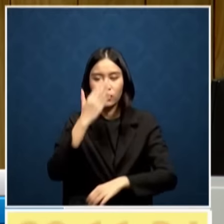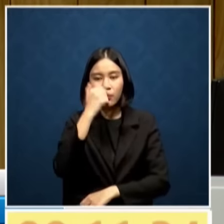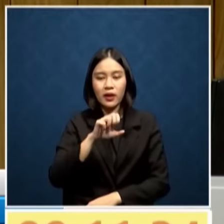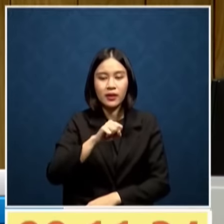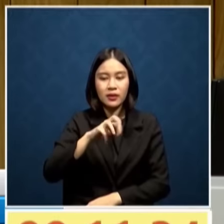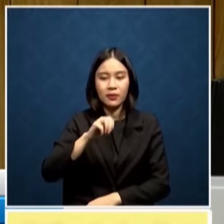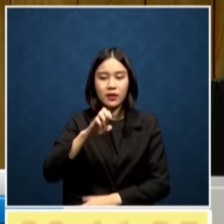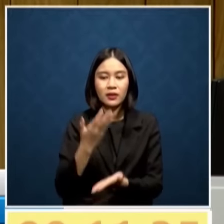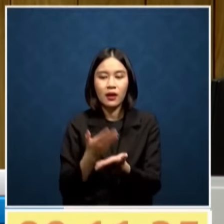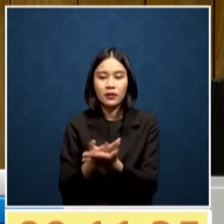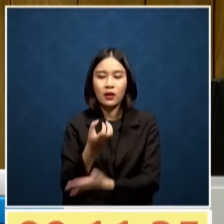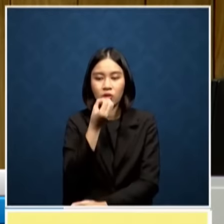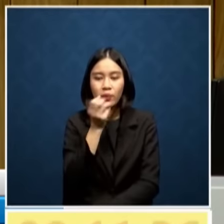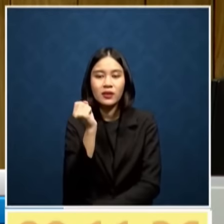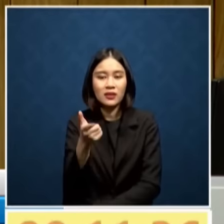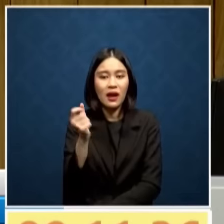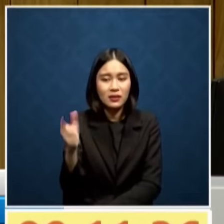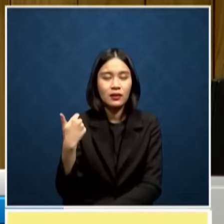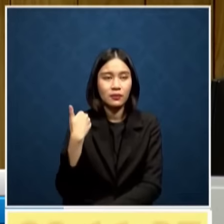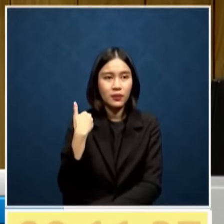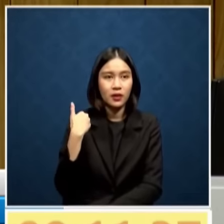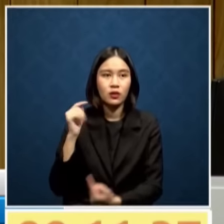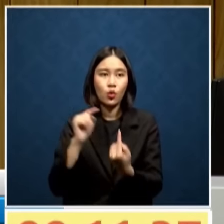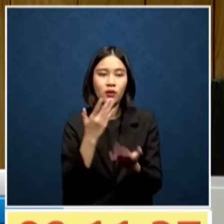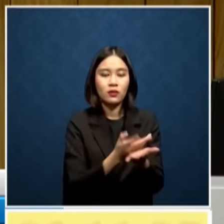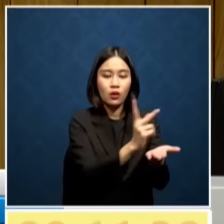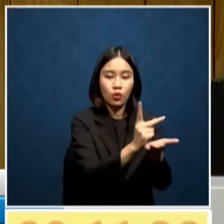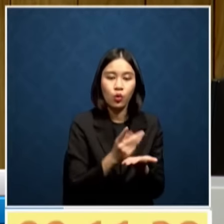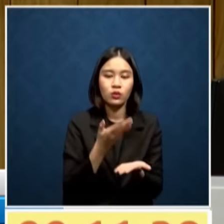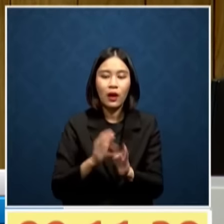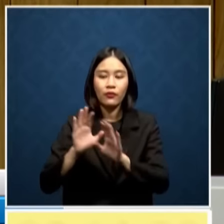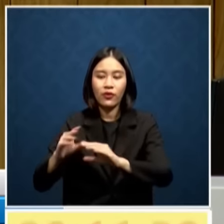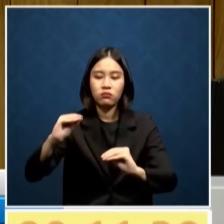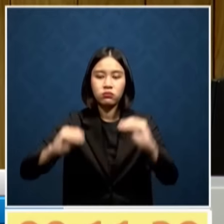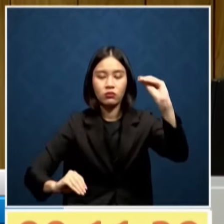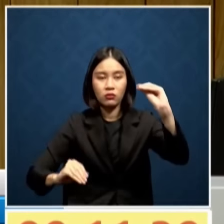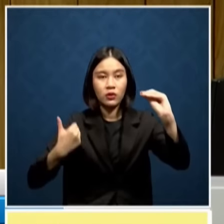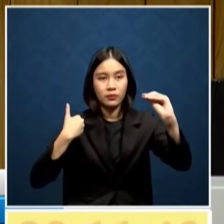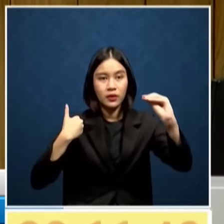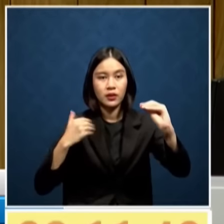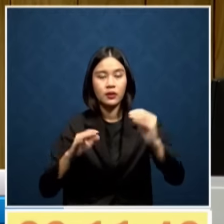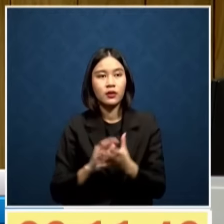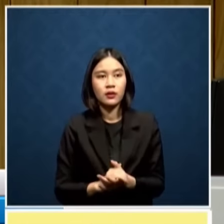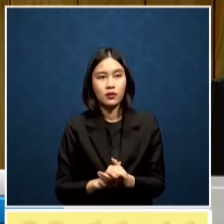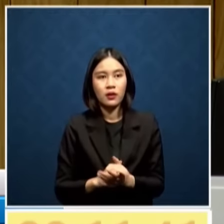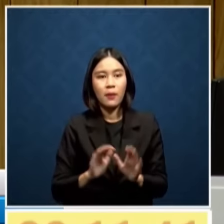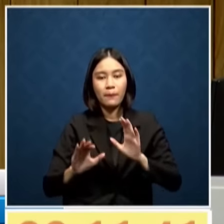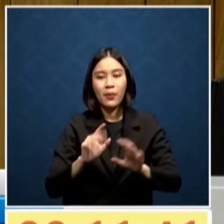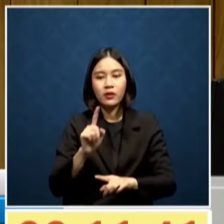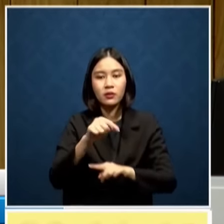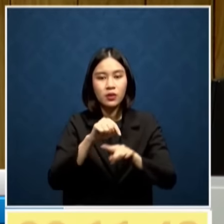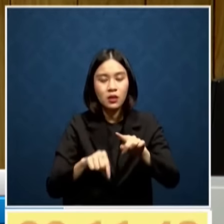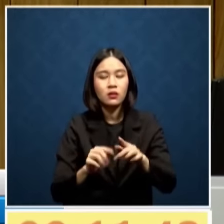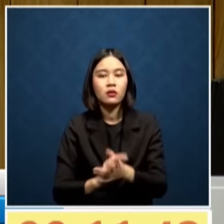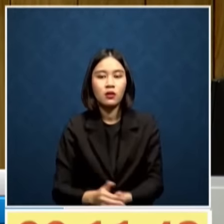ตอนนี้จ่ายดอกเบี้ยกันอานอยู่แล้วดอกเบี้ยแก๊ประหว่างเงินกู้เงินฝากมันห่างกันนะดอกเบี้ยเงินฝากนี่ประมาณเปอร์เซ็นต์นึงดอก